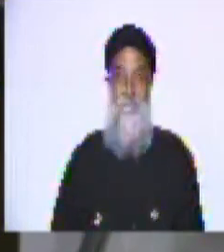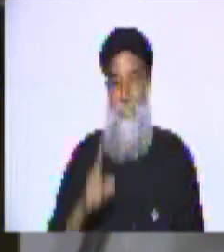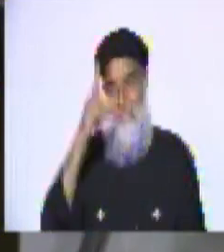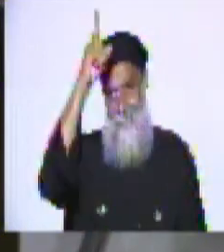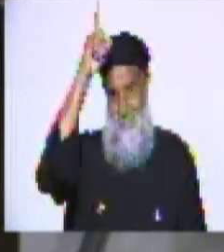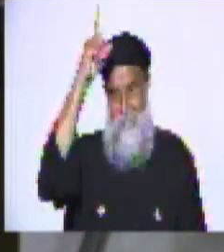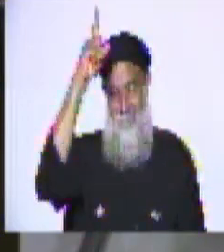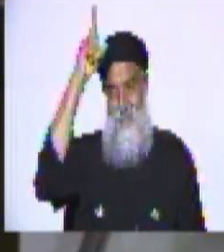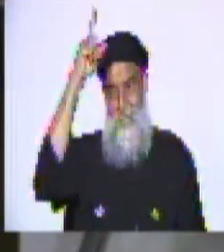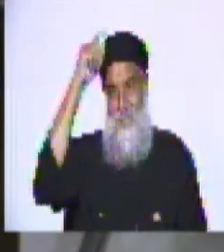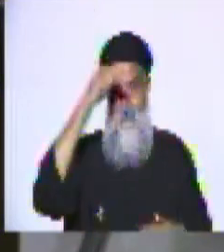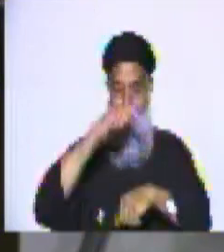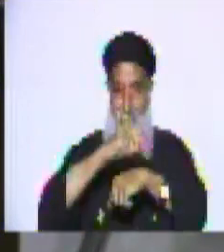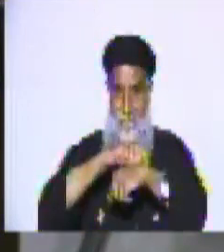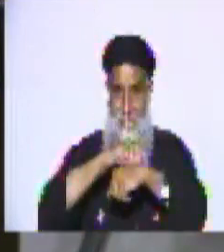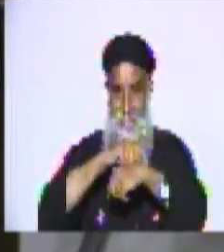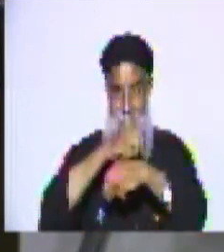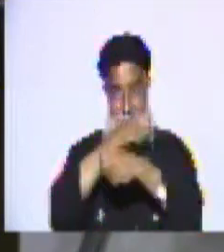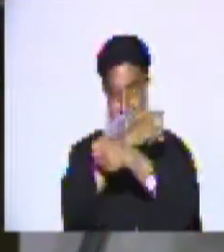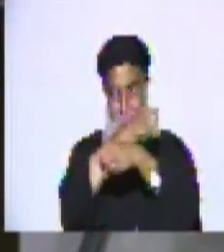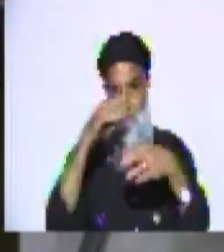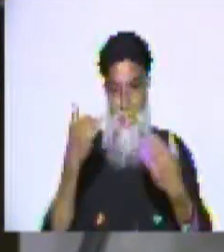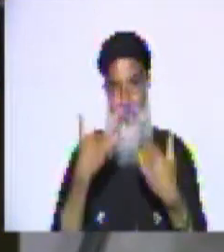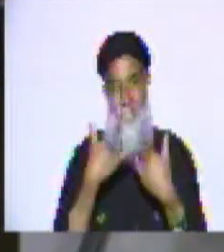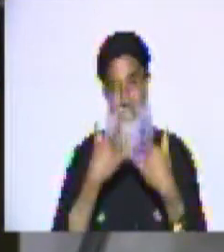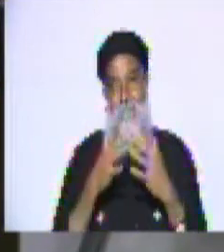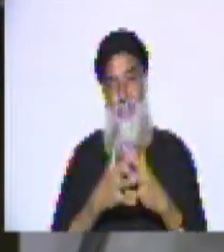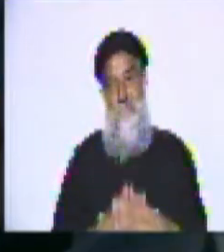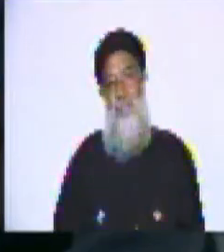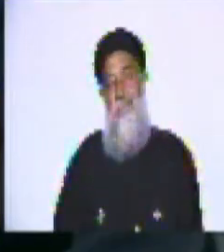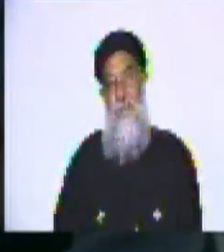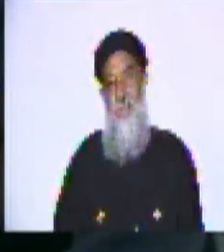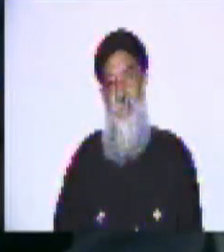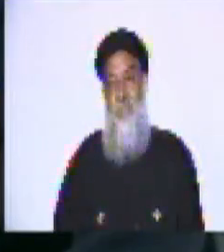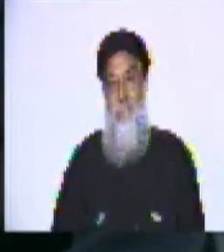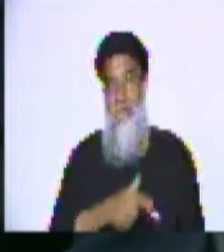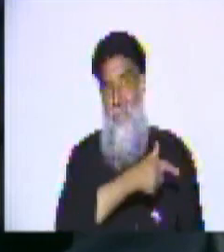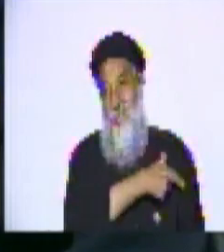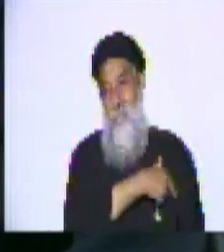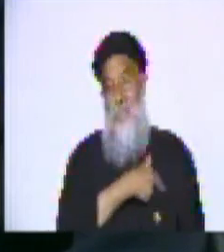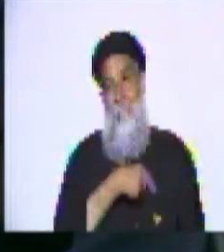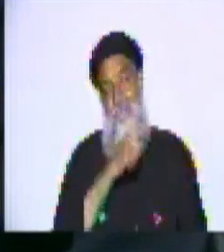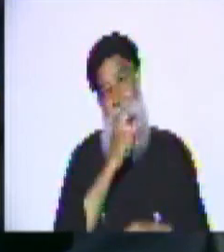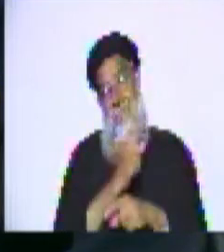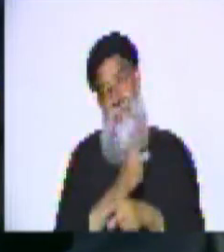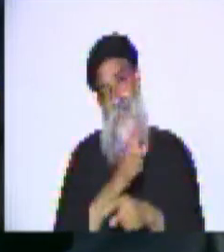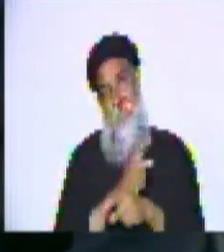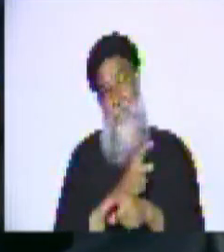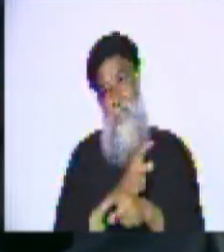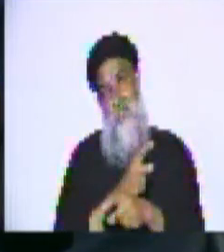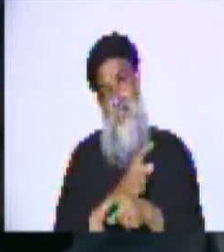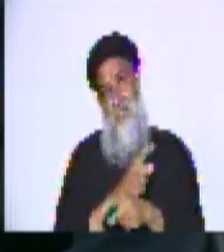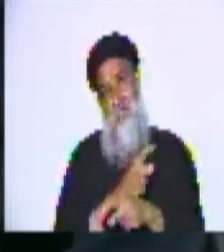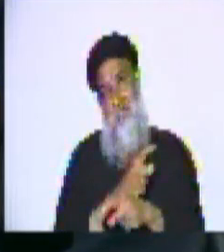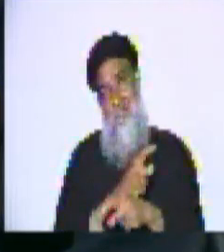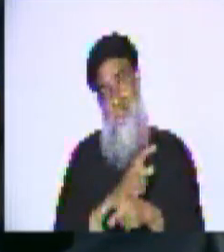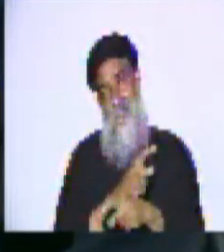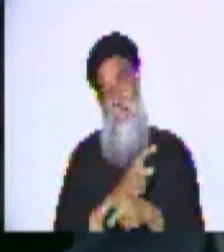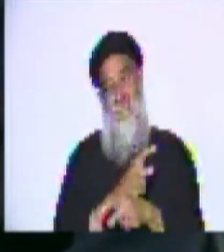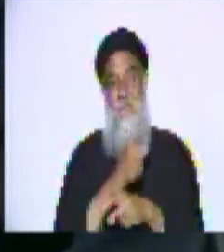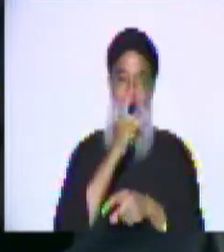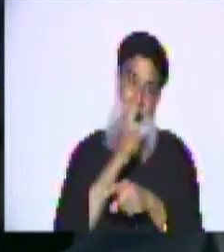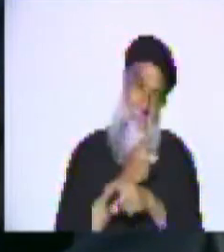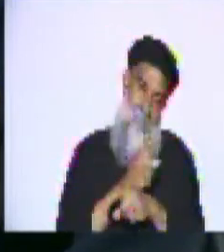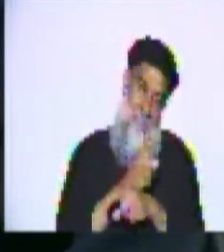ربنا الزمن عنده غير محدود. سيدنا، نلقب الاثنى عشر، نلقبهم الاثنى عشر تلميذا أم الاثنى